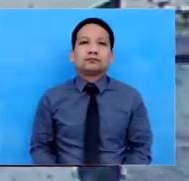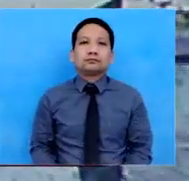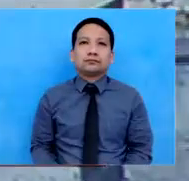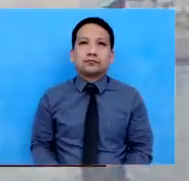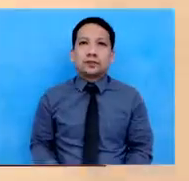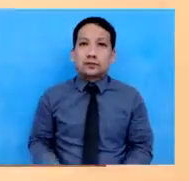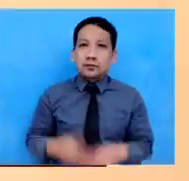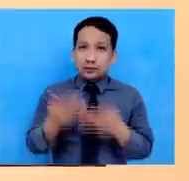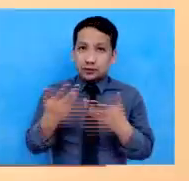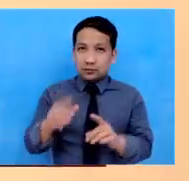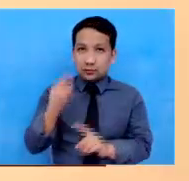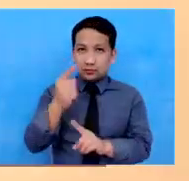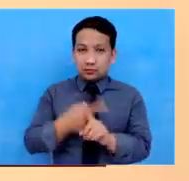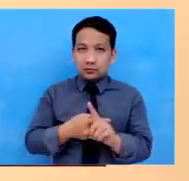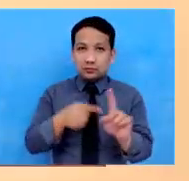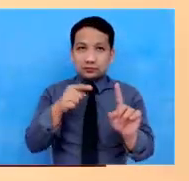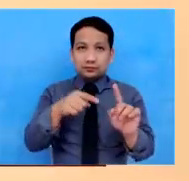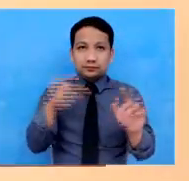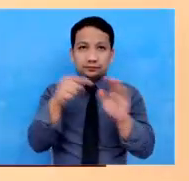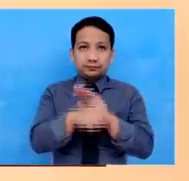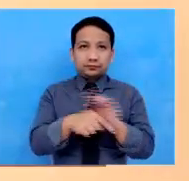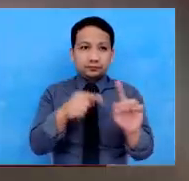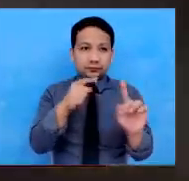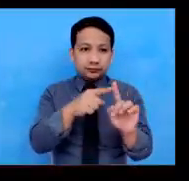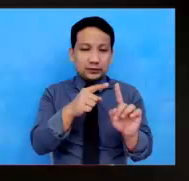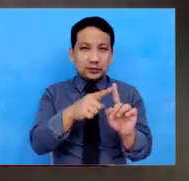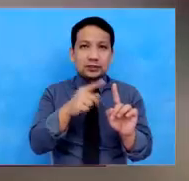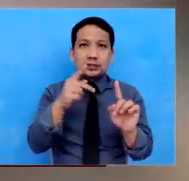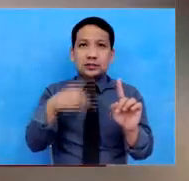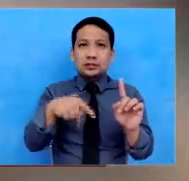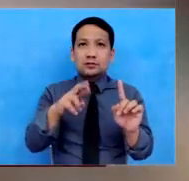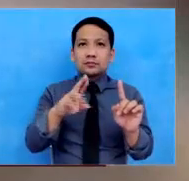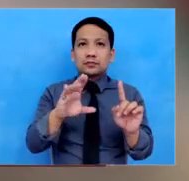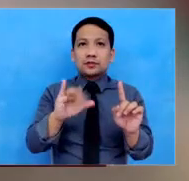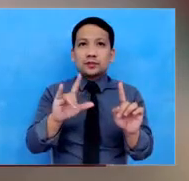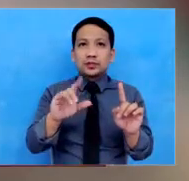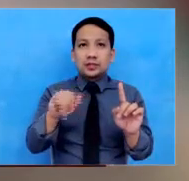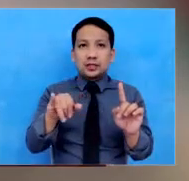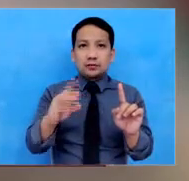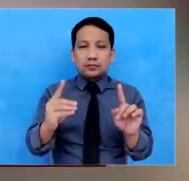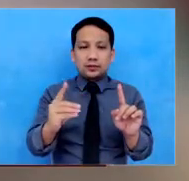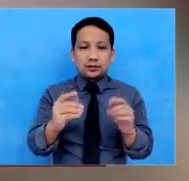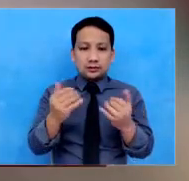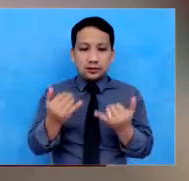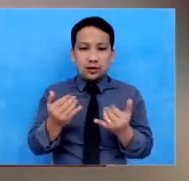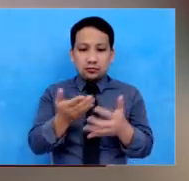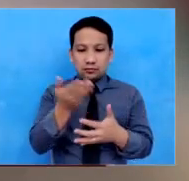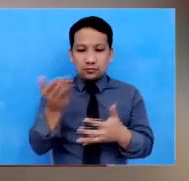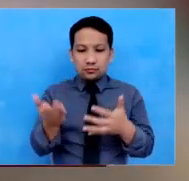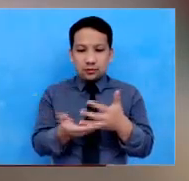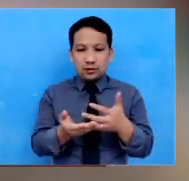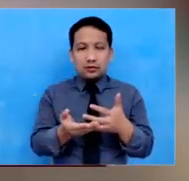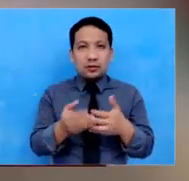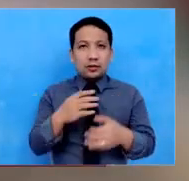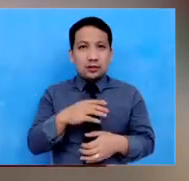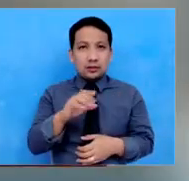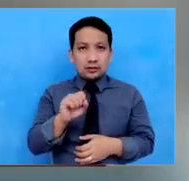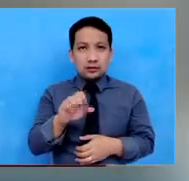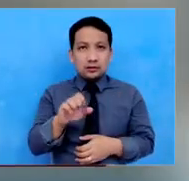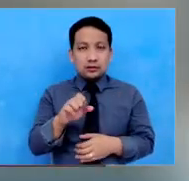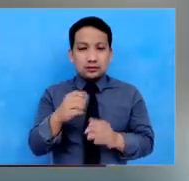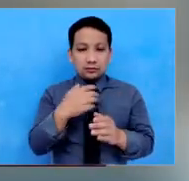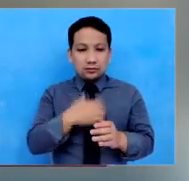patayin ang batikang broadcaster na si Percy Lapid, sinampahan na ng reklamong murder sina suspended Bucor Chief Gerald Bantag, Bucor